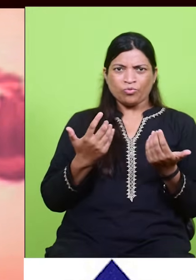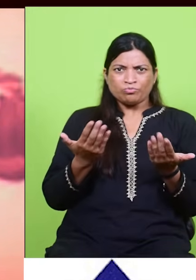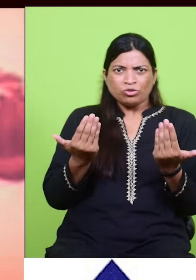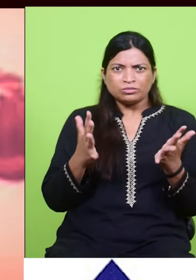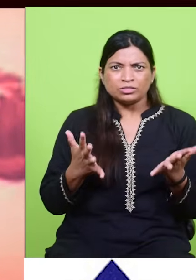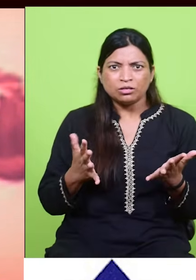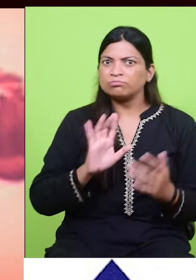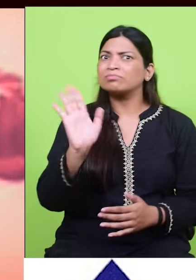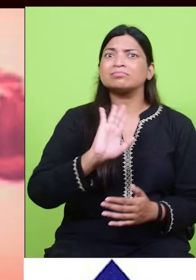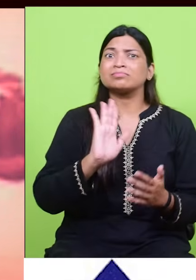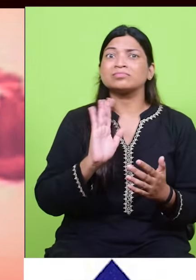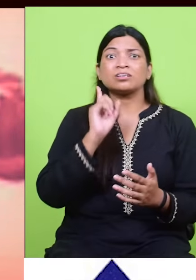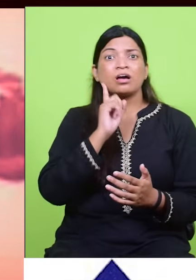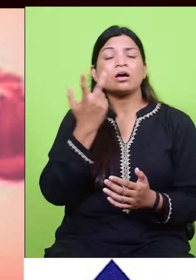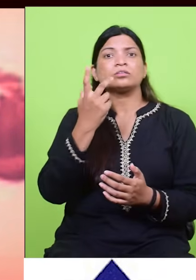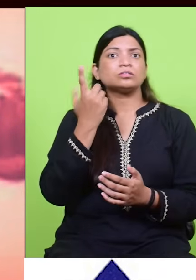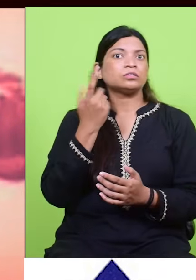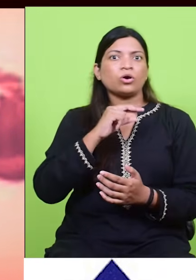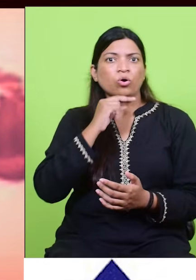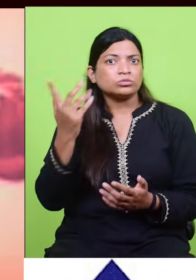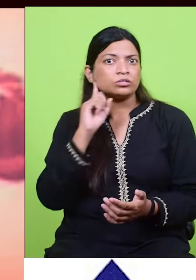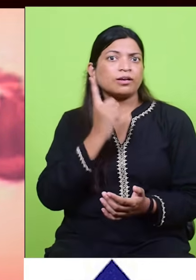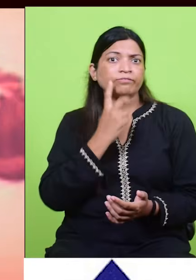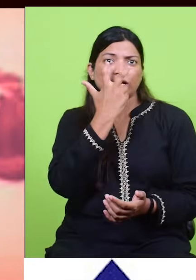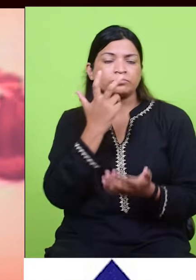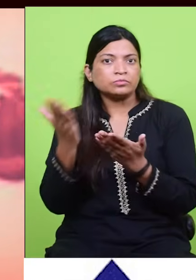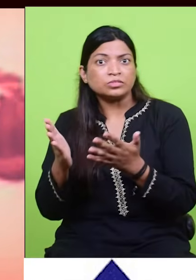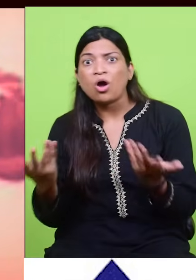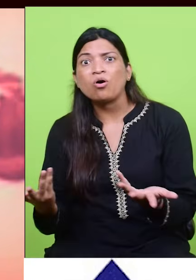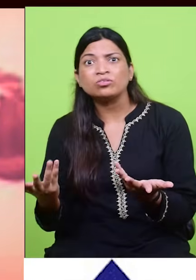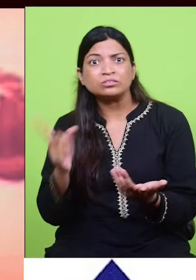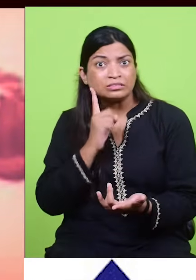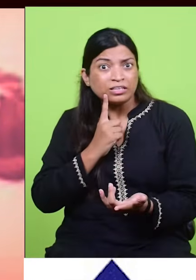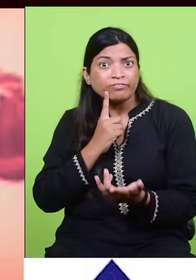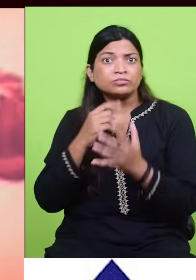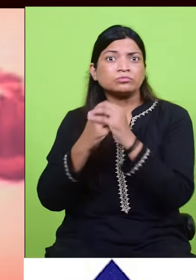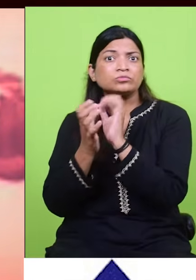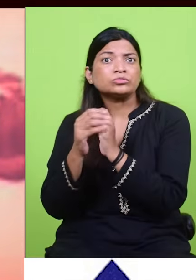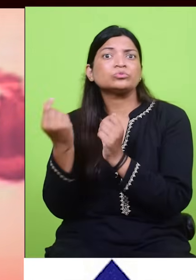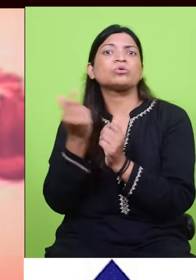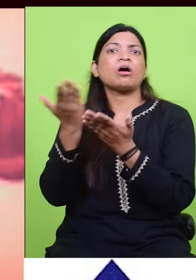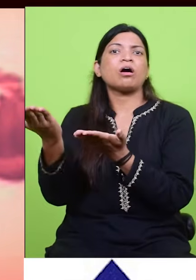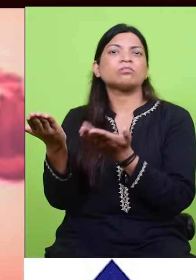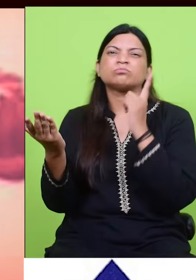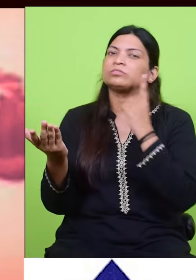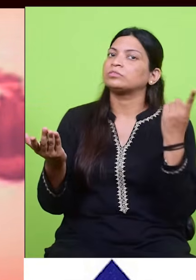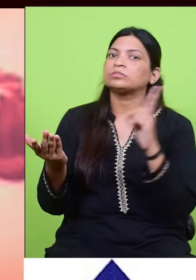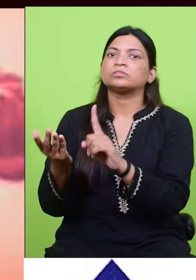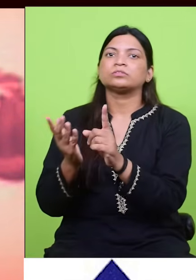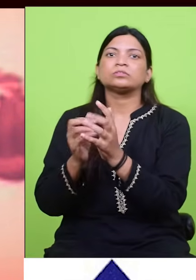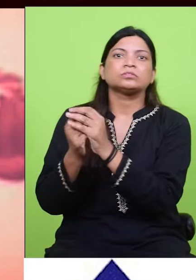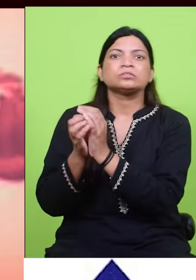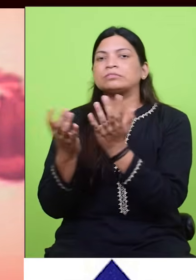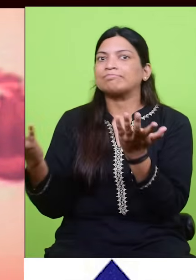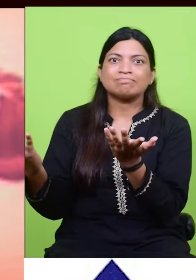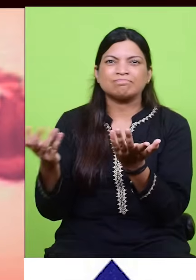बता ही नहीं पाएगी बोल के, वो टेक्टाइल साइनिंग से बताएगी। तो बोले ऐसा कैसे होगा ऐसा। फिर हमने बोला सर प्लीज़ आप एक बार परमिशन